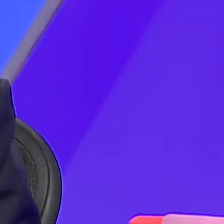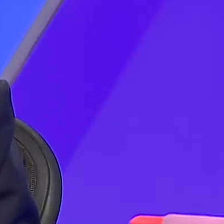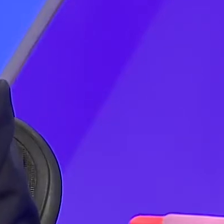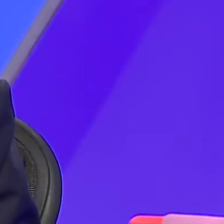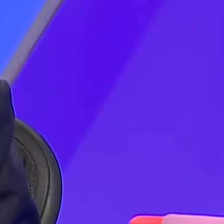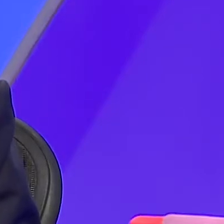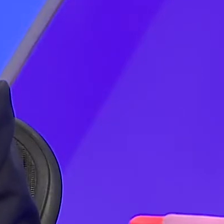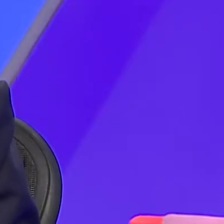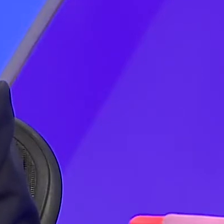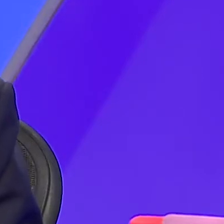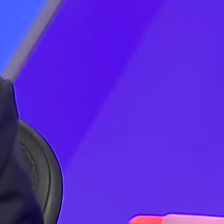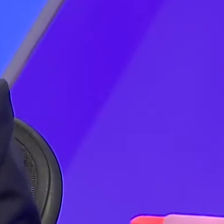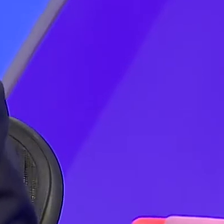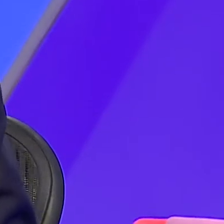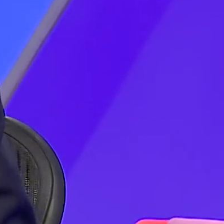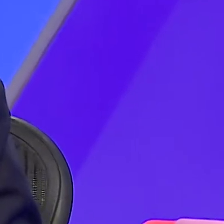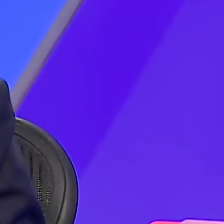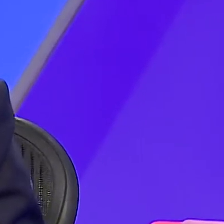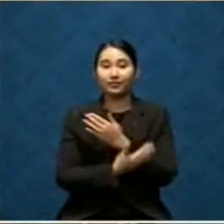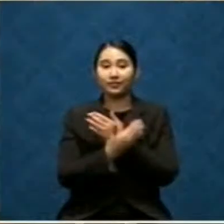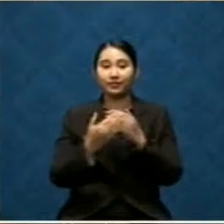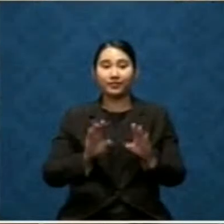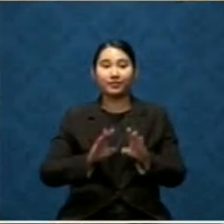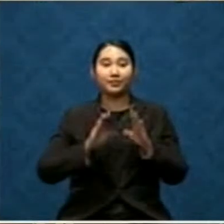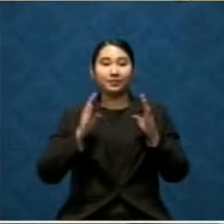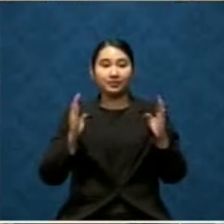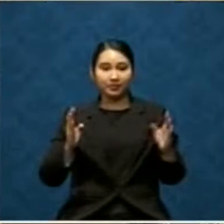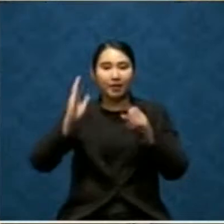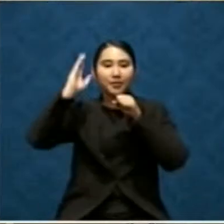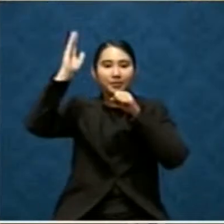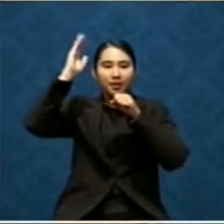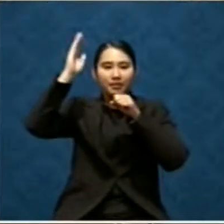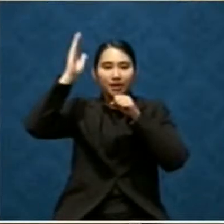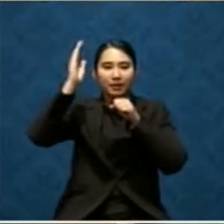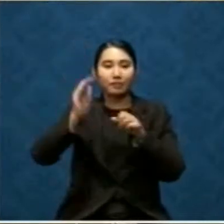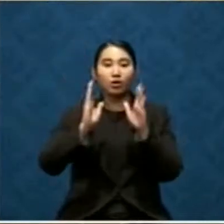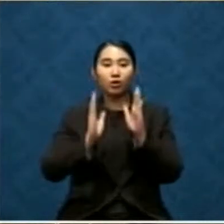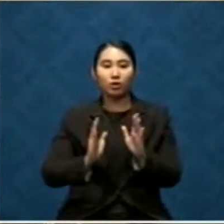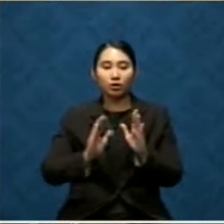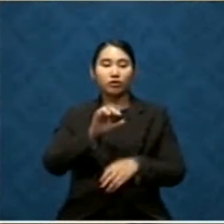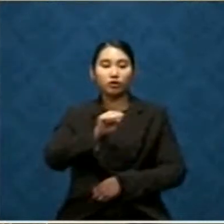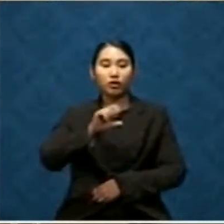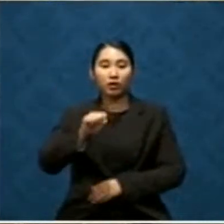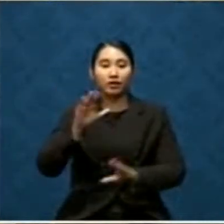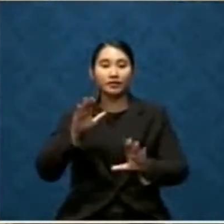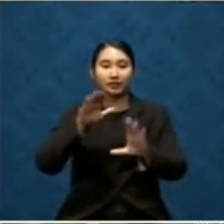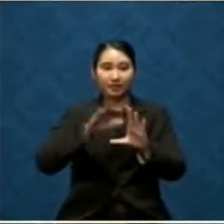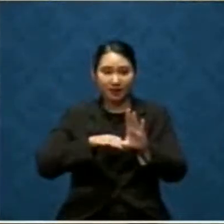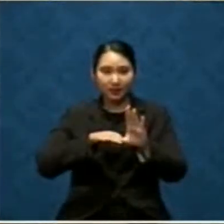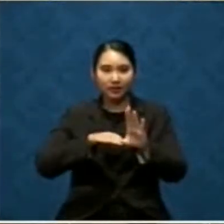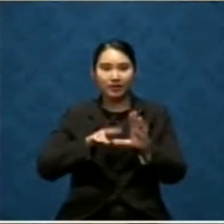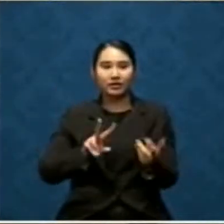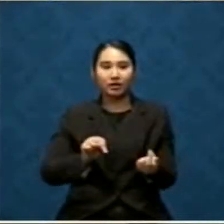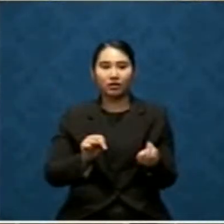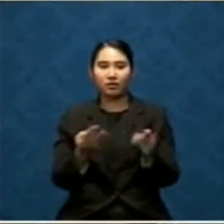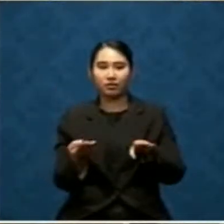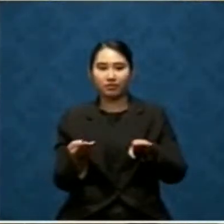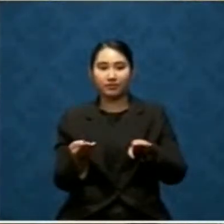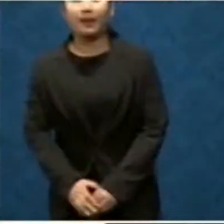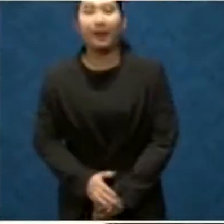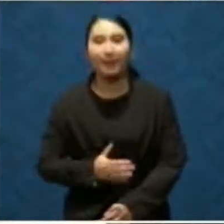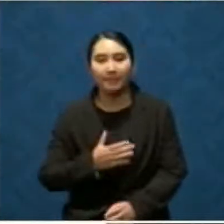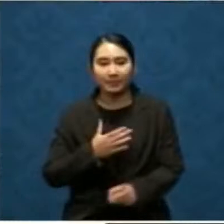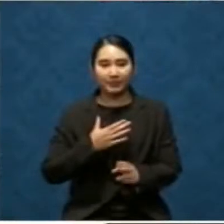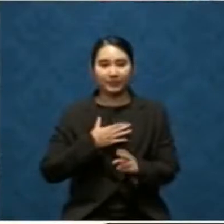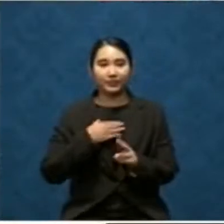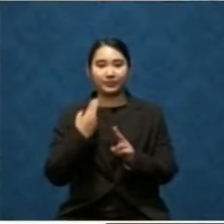ส.สกลนครพรรคเพื่อไทยขอหารือกับคุณชวนหลีกภัยประธานสภาก่อนที่จะเข้าสู ่ ระเบียบวาระการประชุมสภาว่ามีร